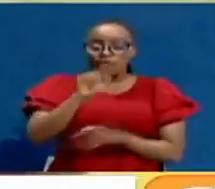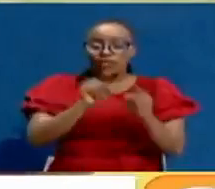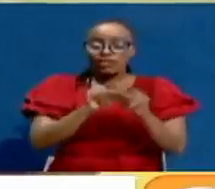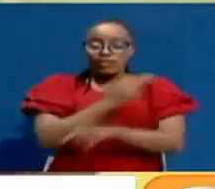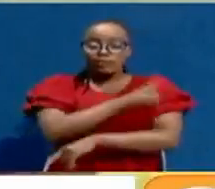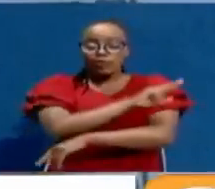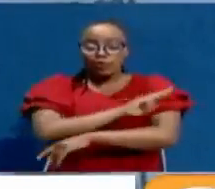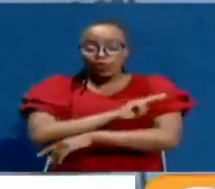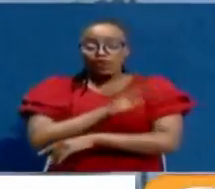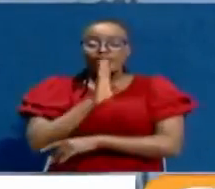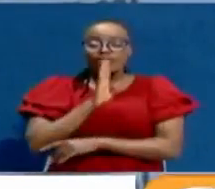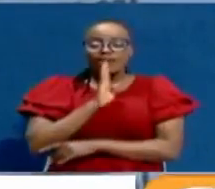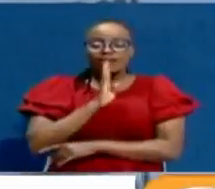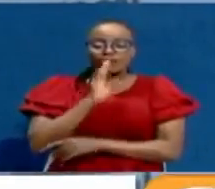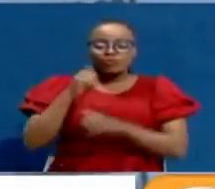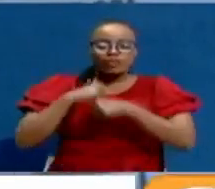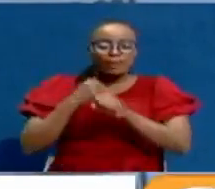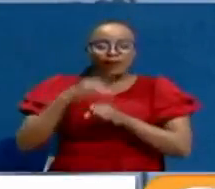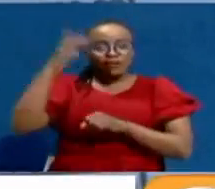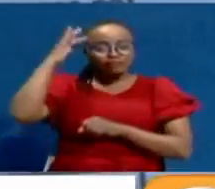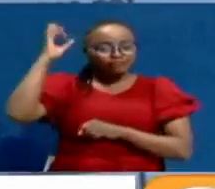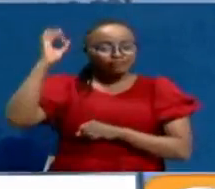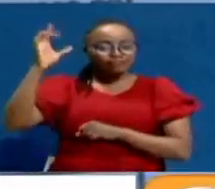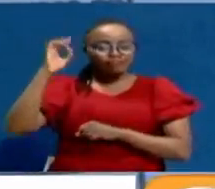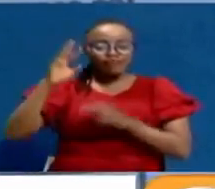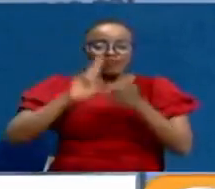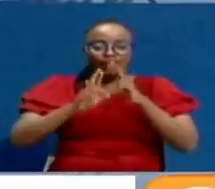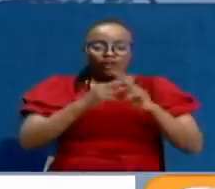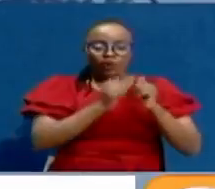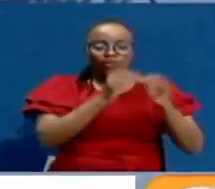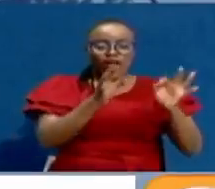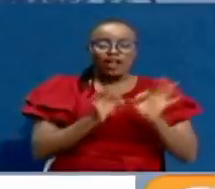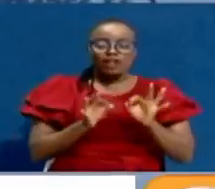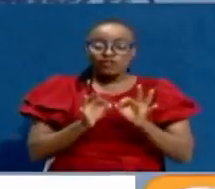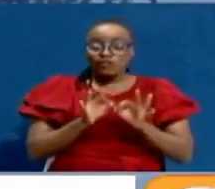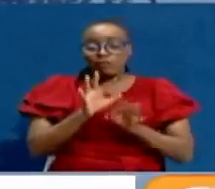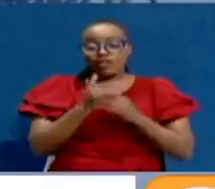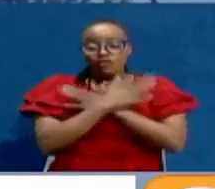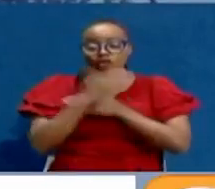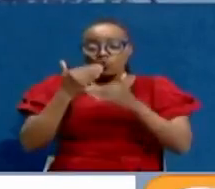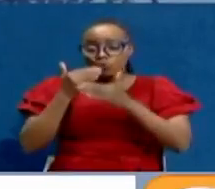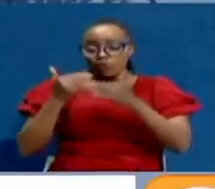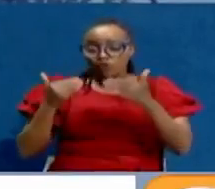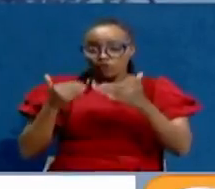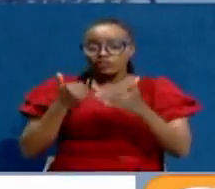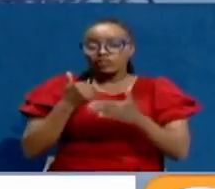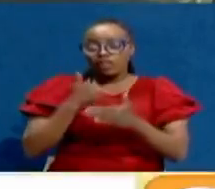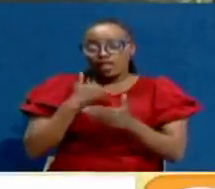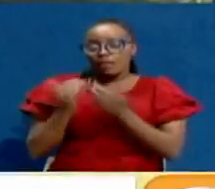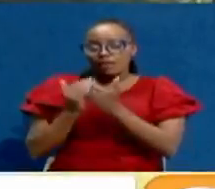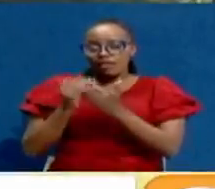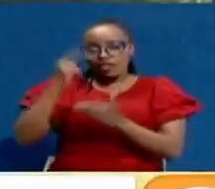hiyo. Deni linalowakosesha amani na kuharibu uhusiano kati yao na rafiki yao aliyekuwa mdhamini wa